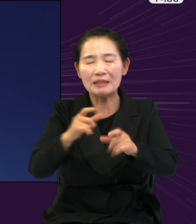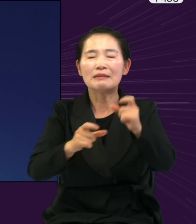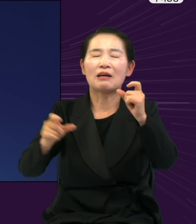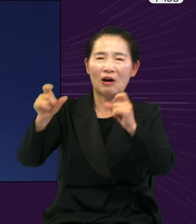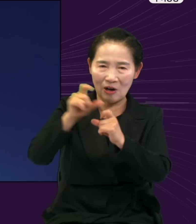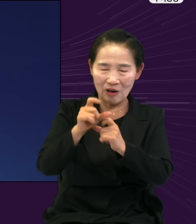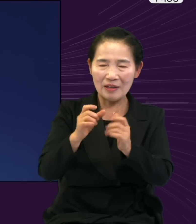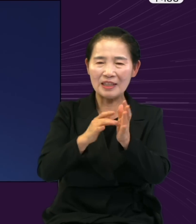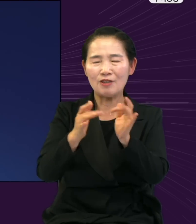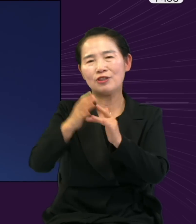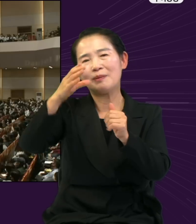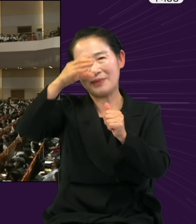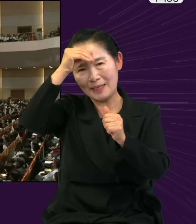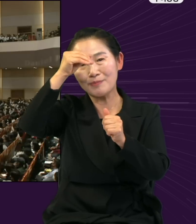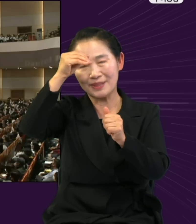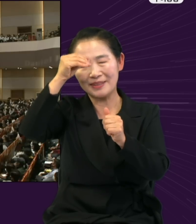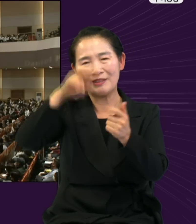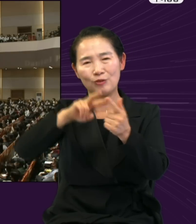진심으로 소망합니다.